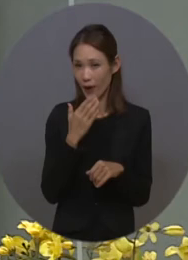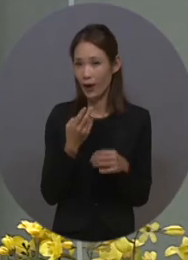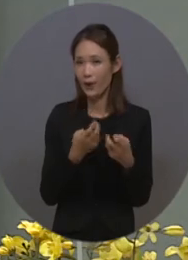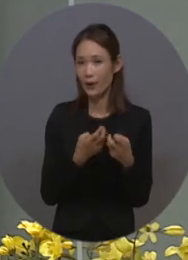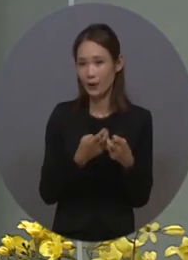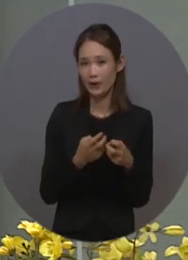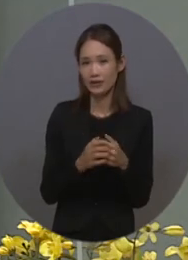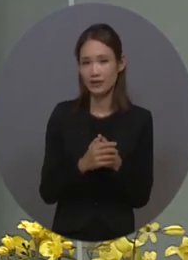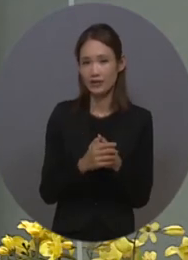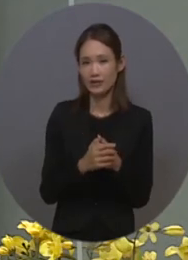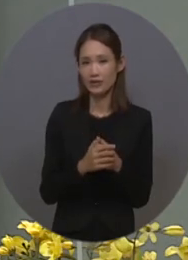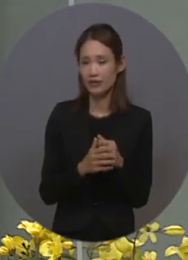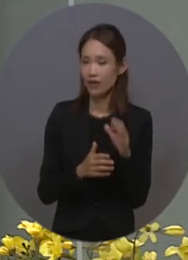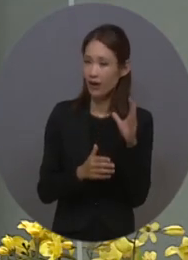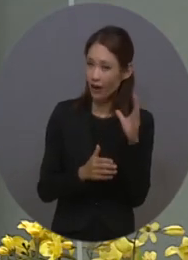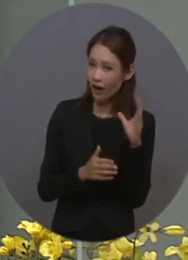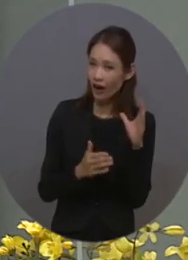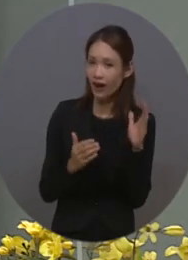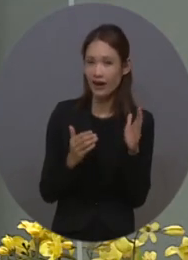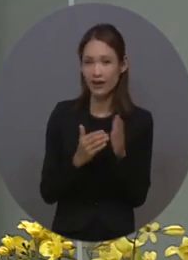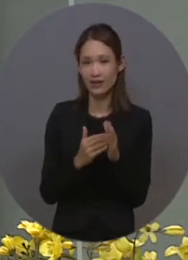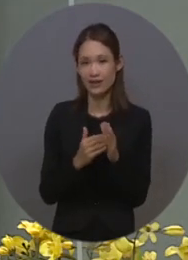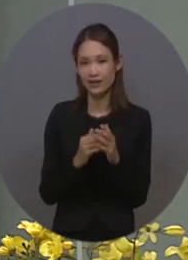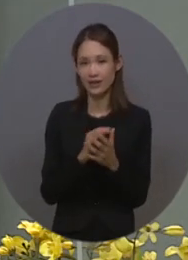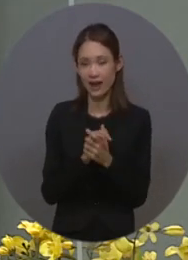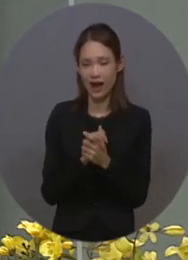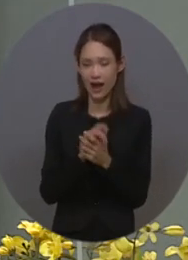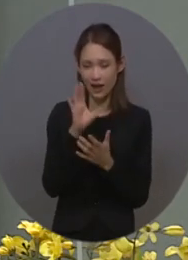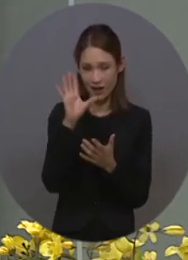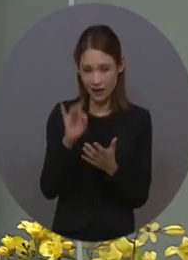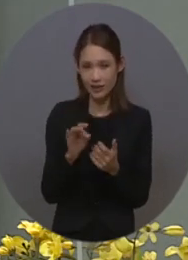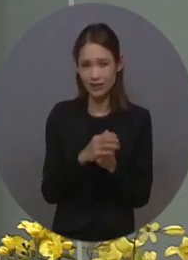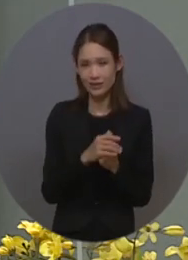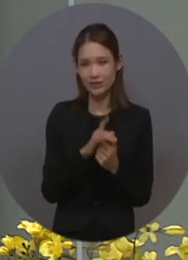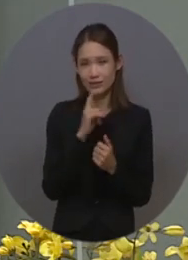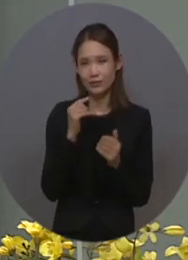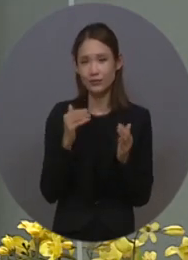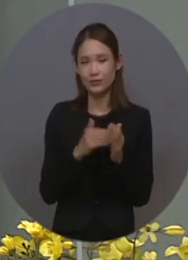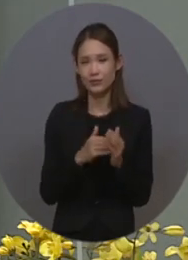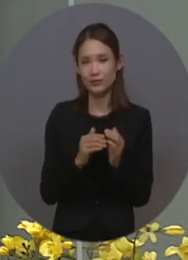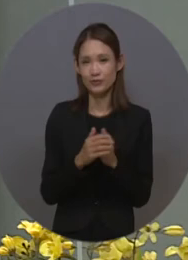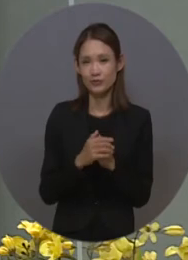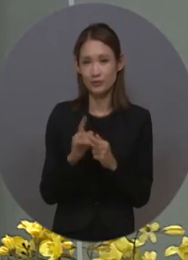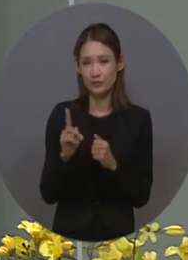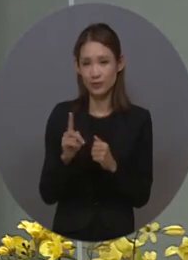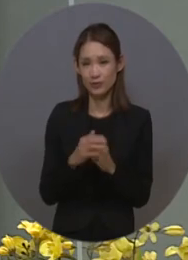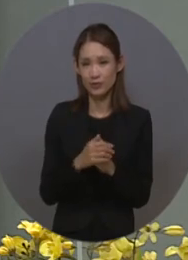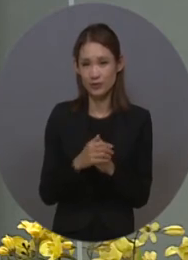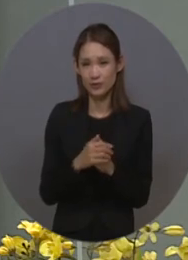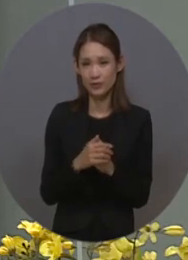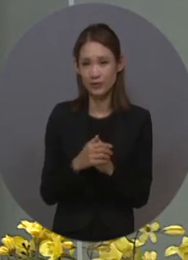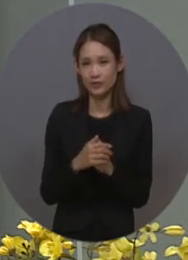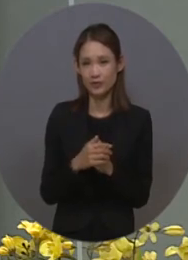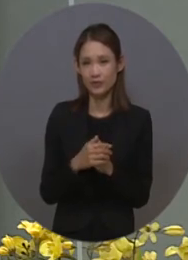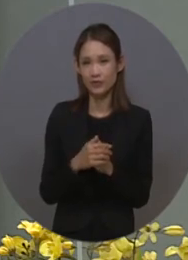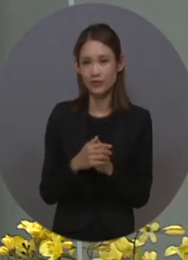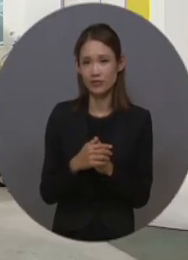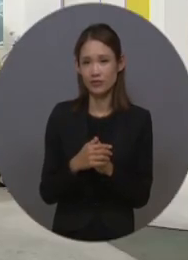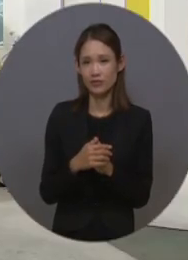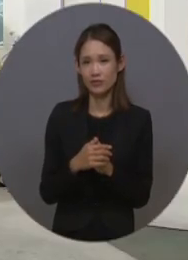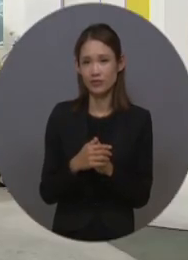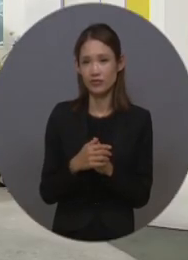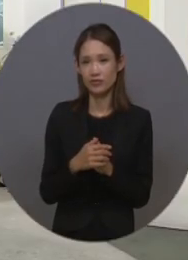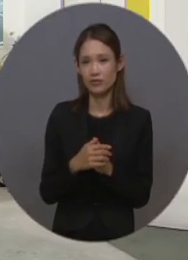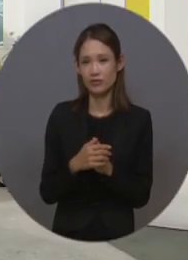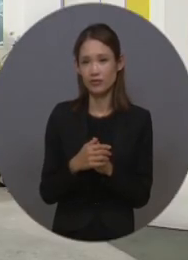있을까? 그 얘기를 딱 들어보면 아, 이래서 천생연분이구나. 그 얘기를 들었어요. 어떤 겁니까? 네.